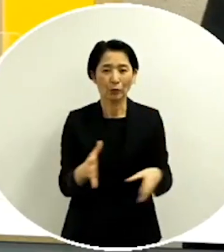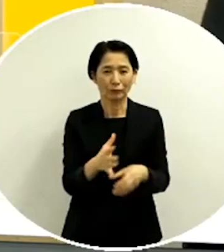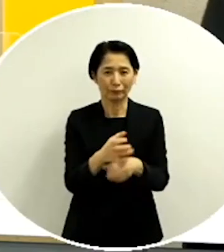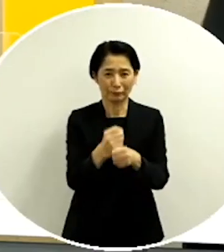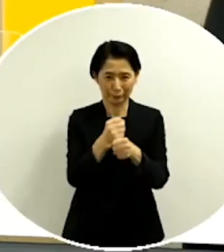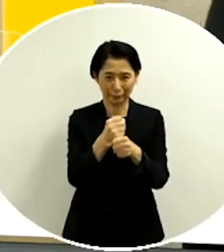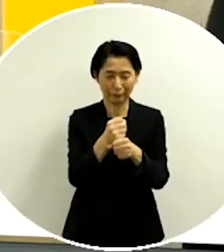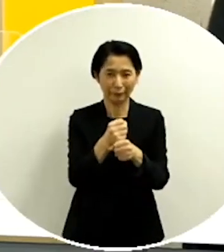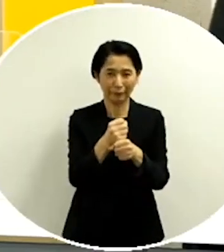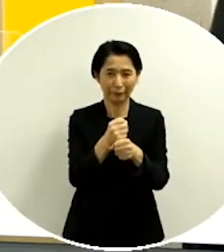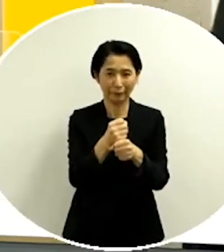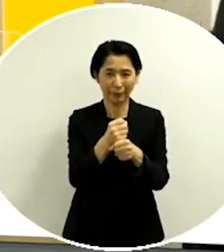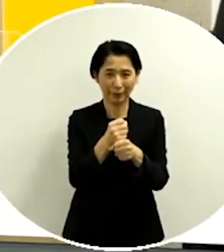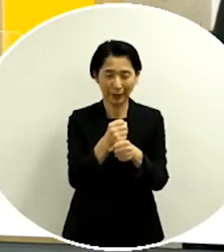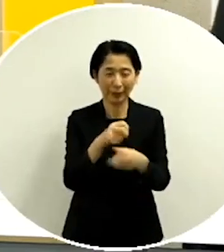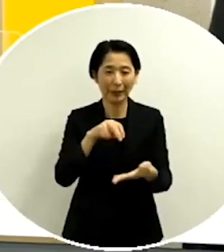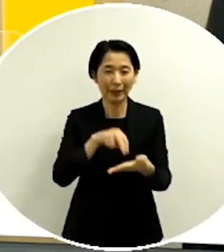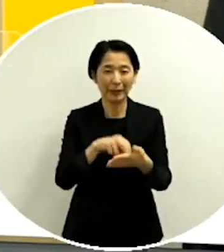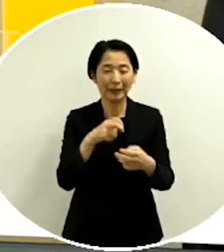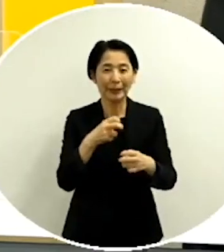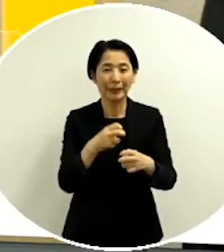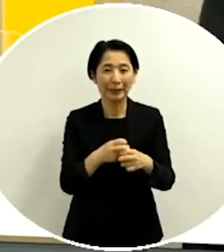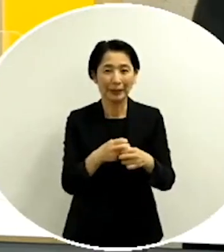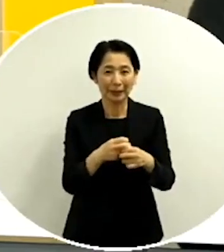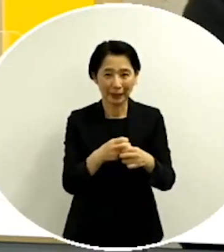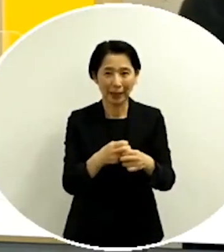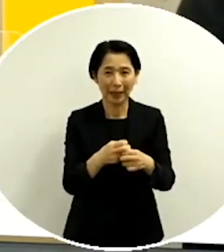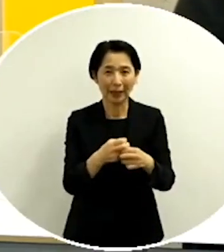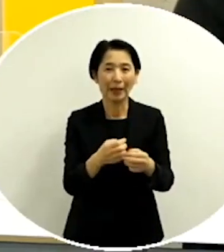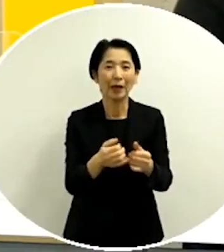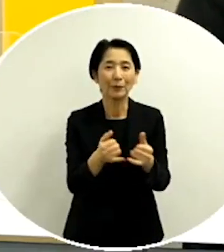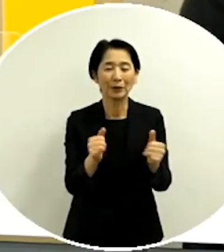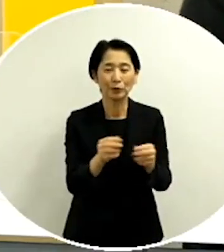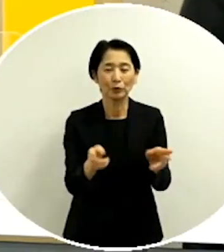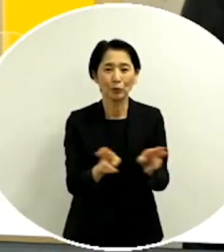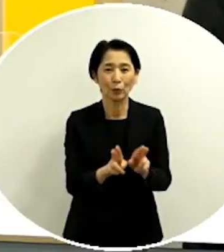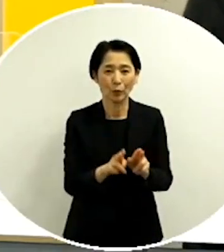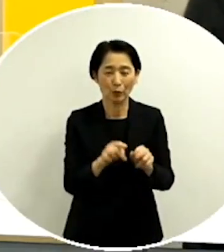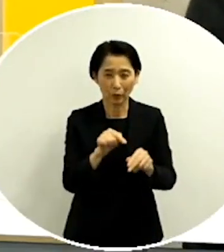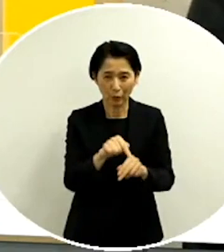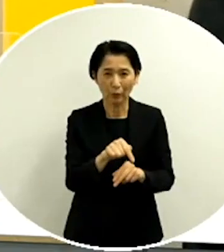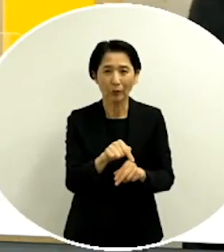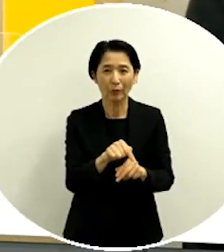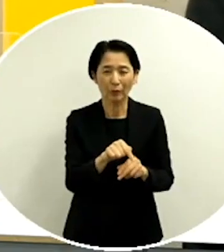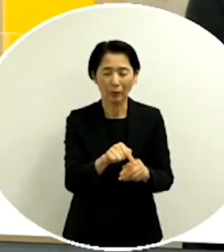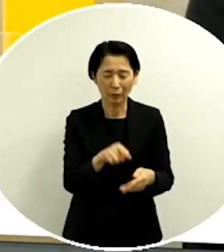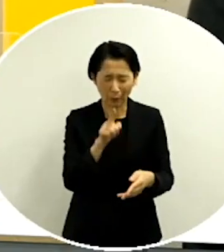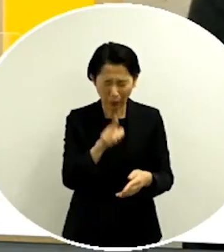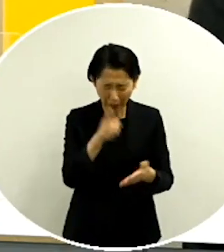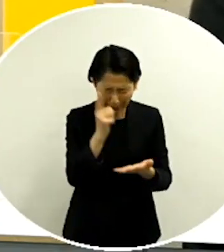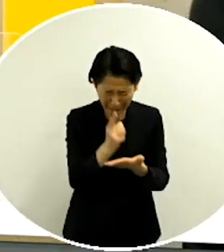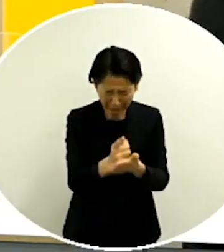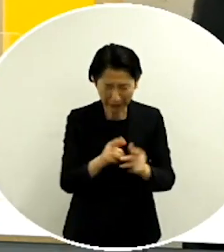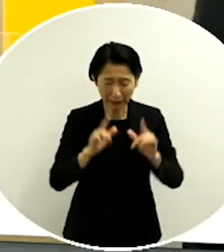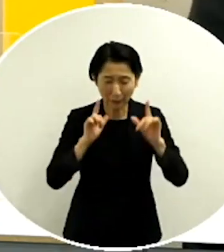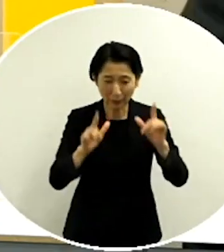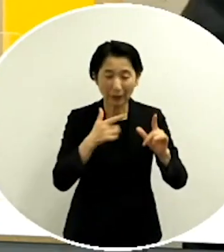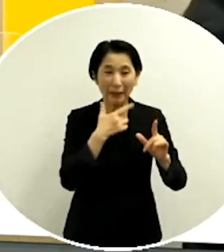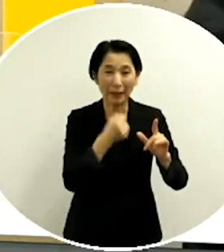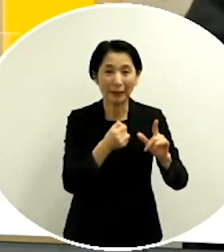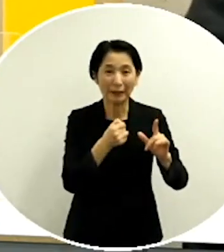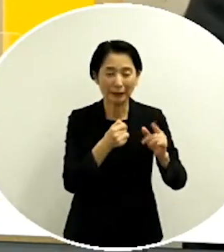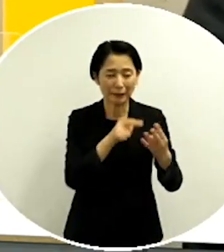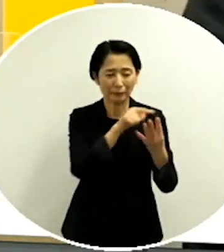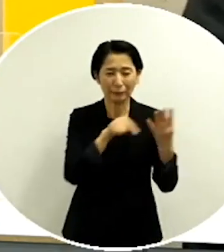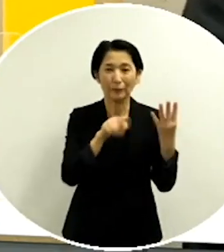てれ計3種とのパートナーズ党員サポーターの皆さん向けてこれ開け畑ておきたいということを味分ずつ